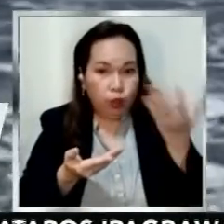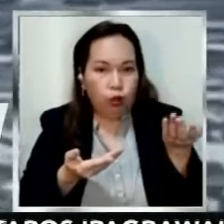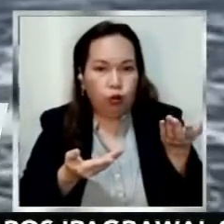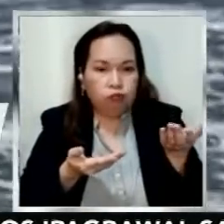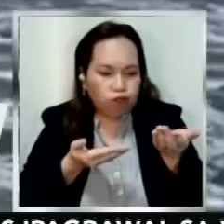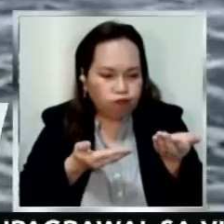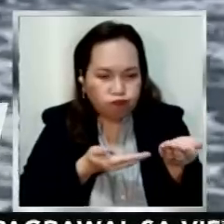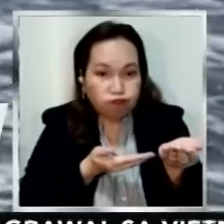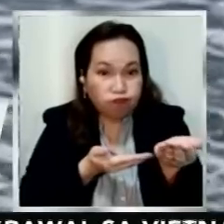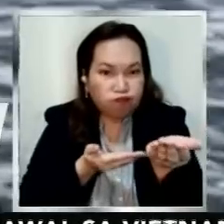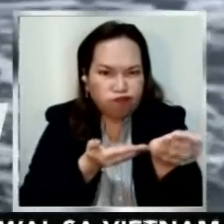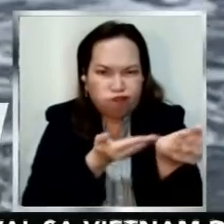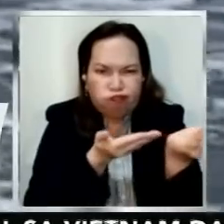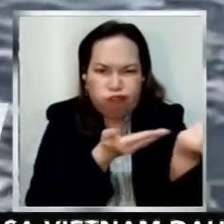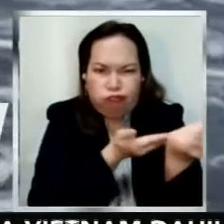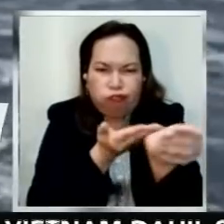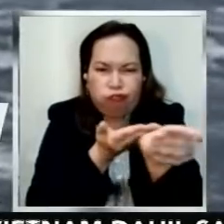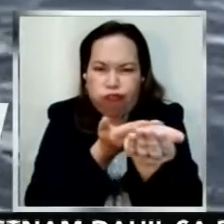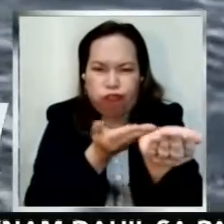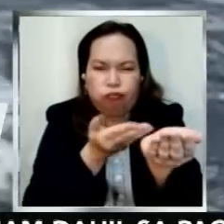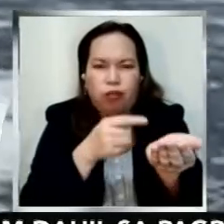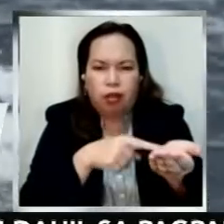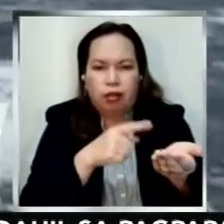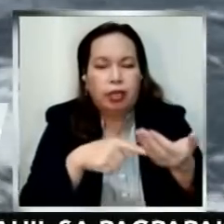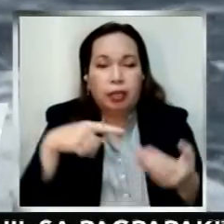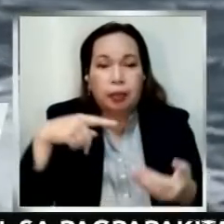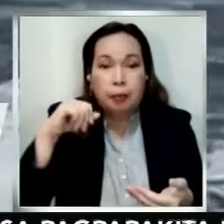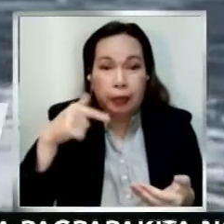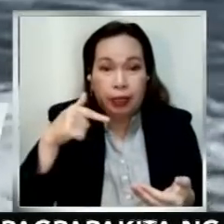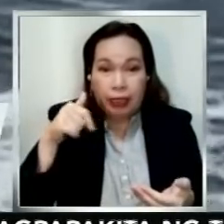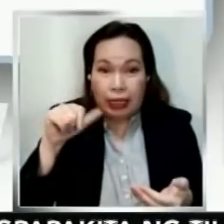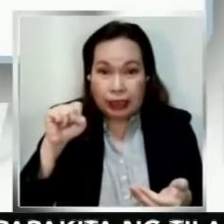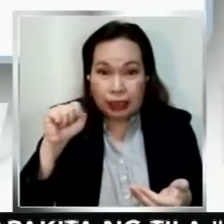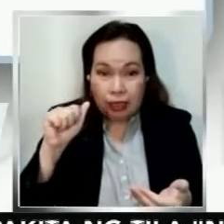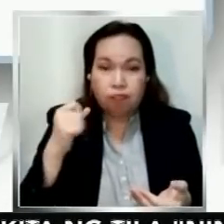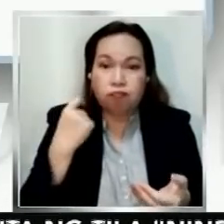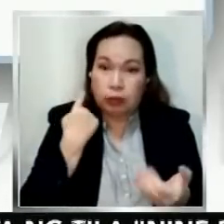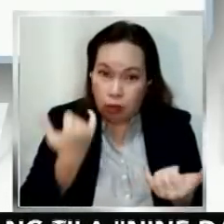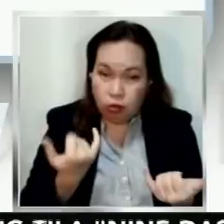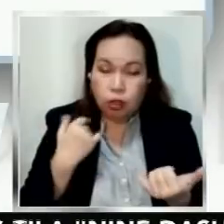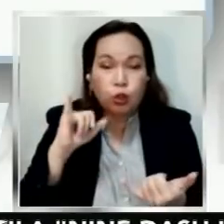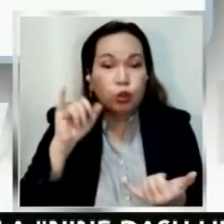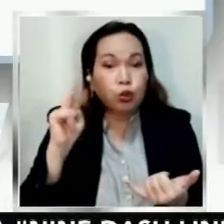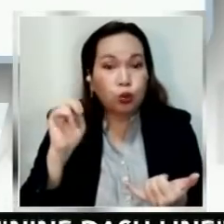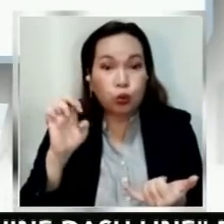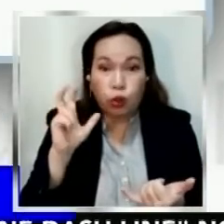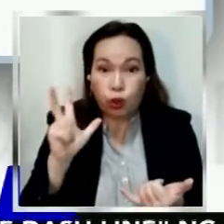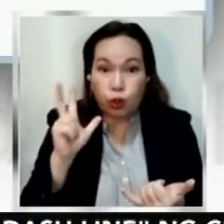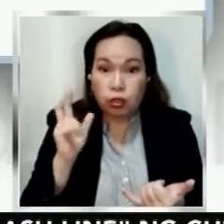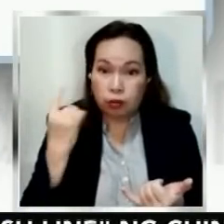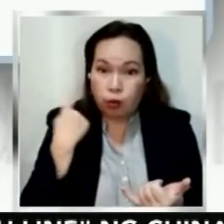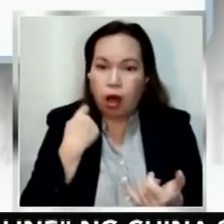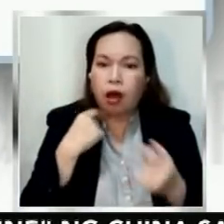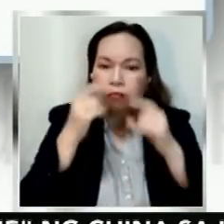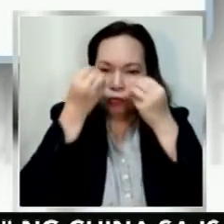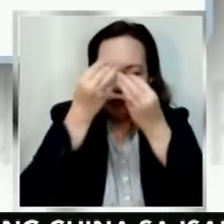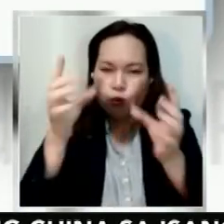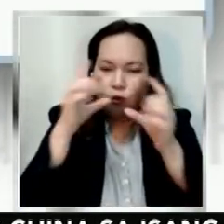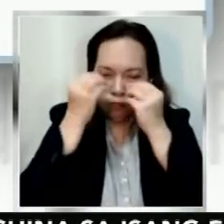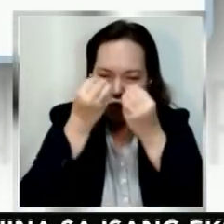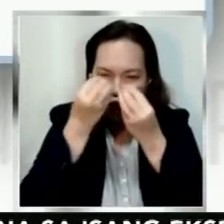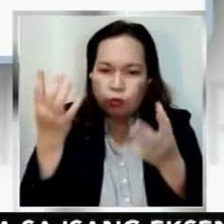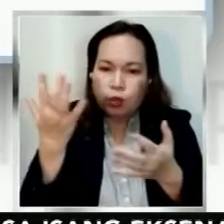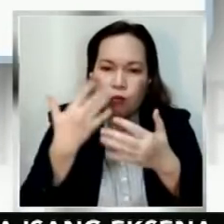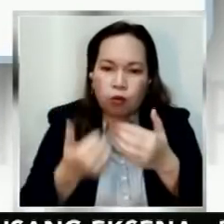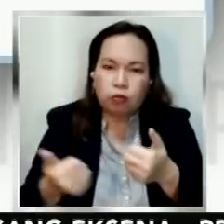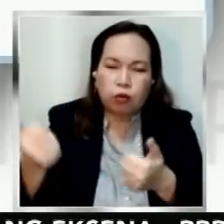Island. Ngayon, tila na ulit na naman ito noong umaga ng June 30. Sa mga tweet ni Raymond Powell, isang dating opisyal ng US Air Force at